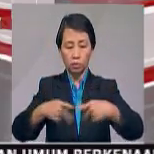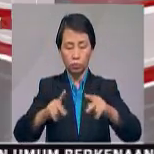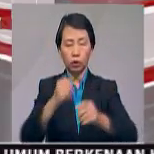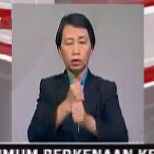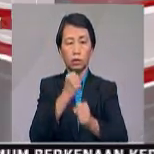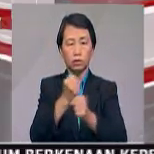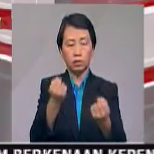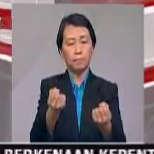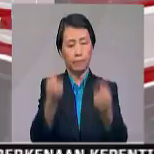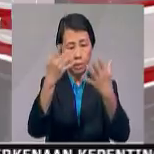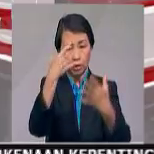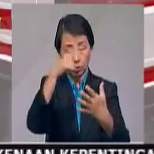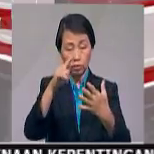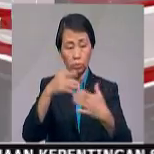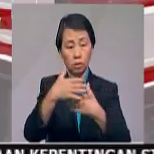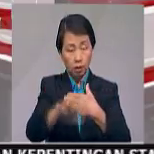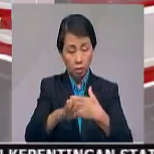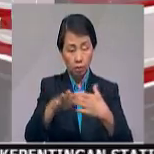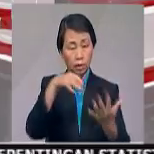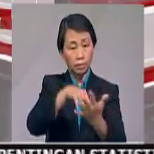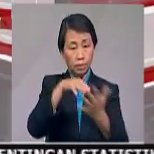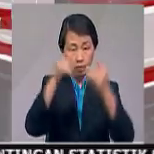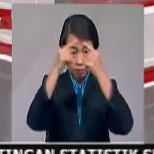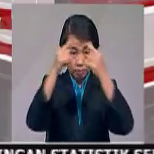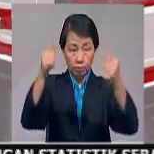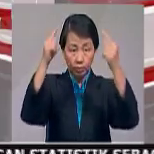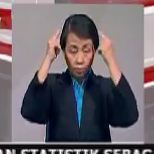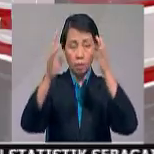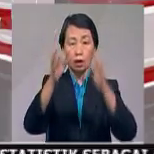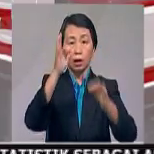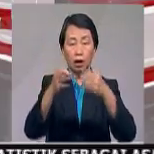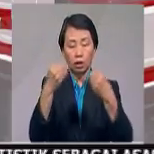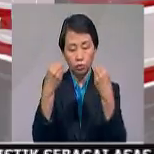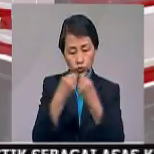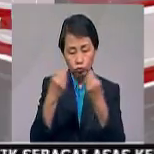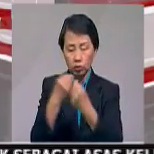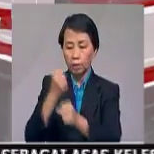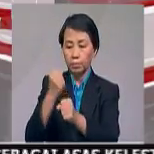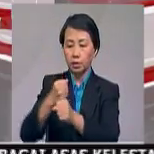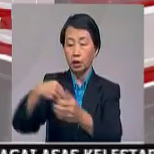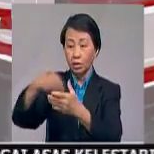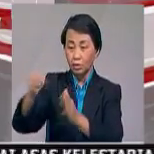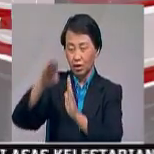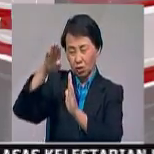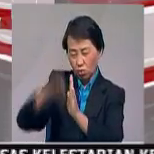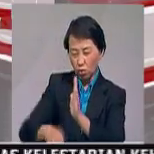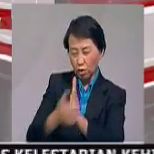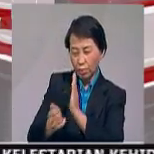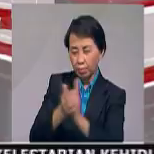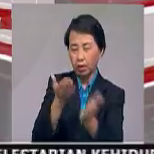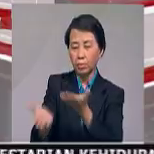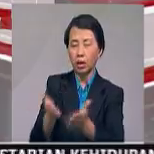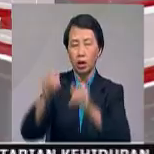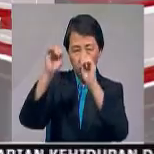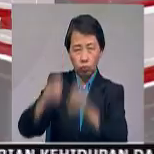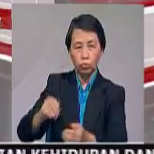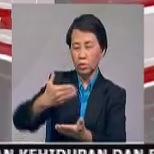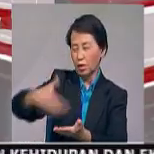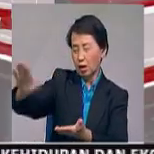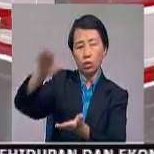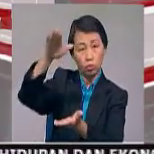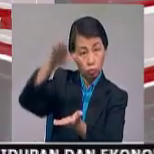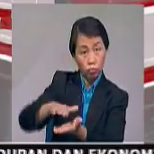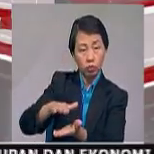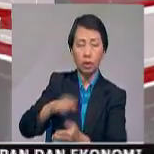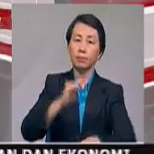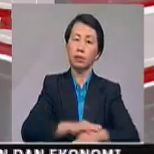banyak kepada lepasan institusi pengajian tinggi sekiranya jumlah pekerja asing kurang mahir di sektor perkhidmatan dapat dikurangkan. Pada